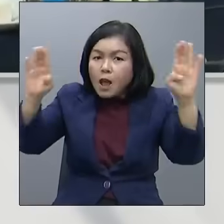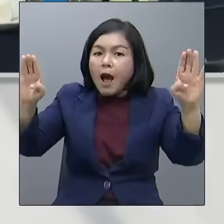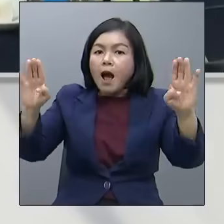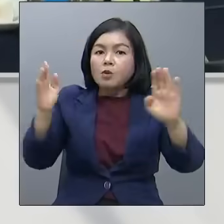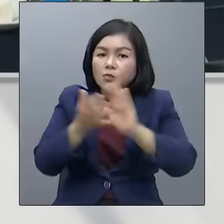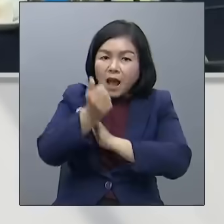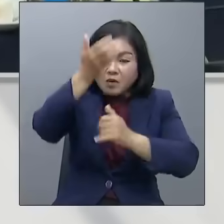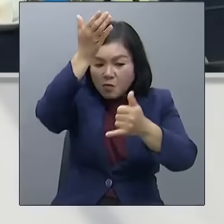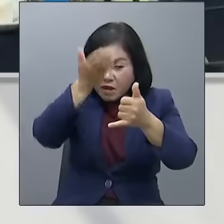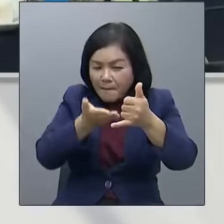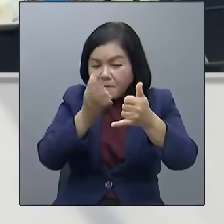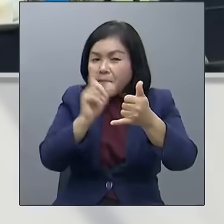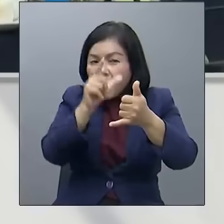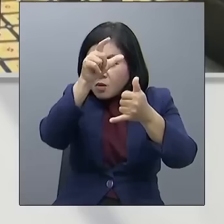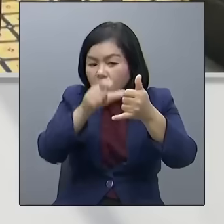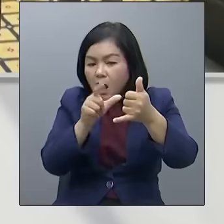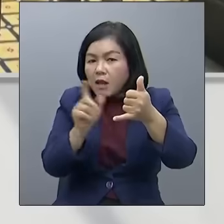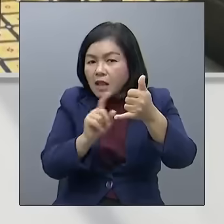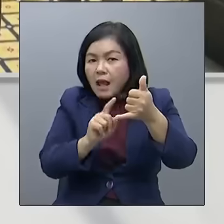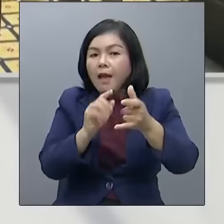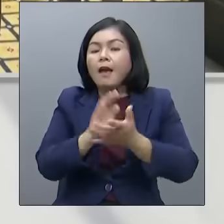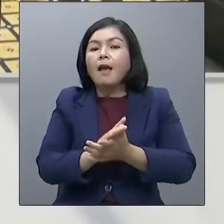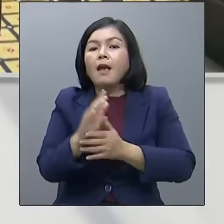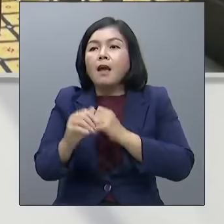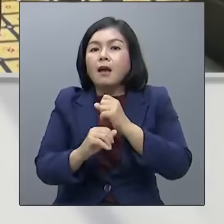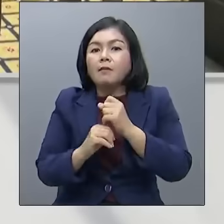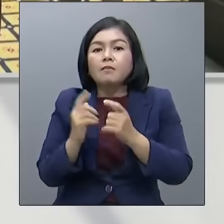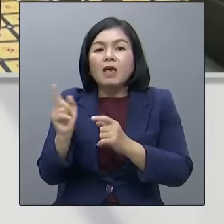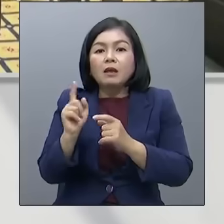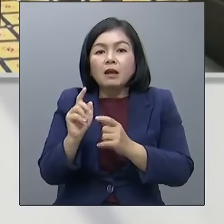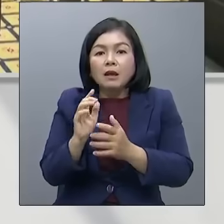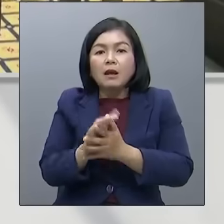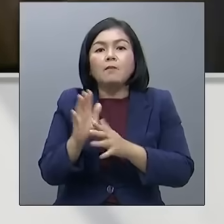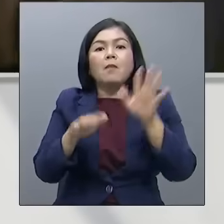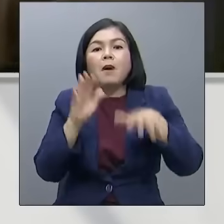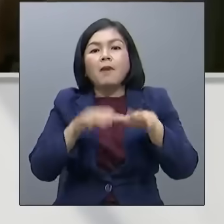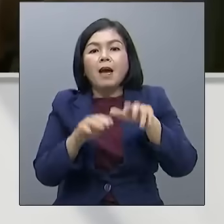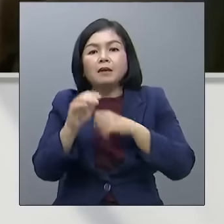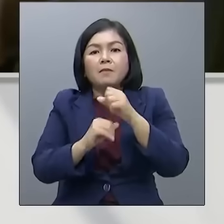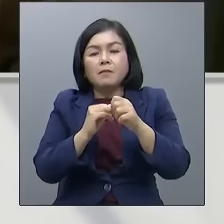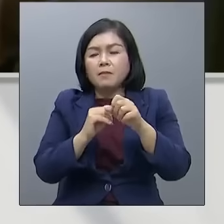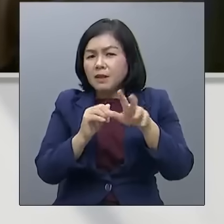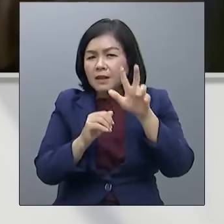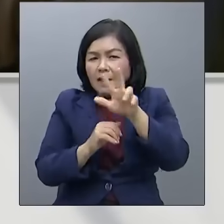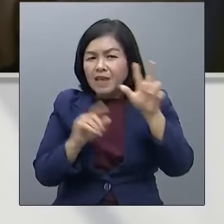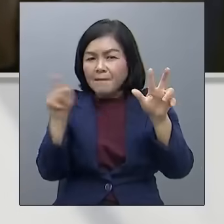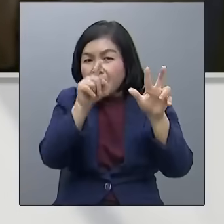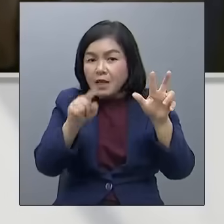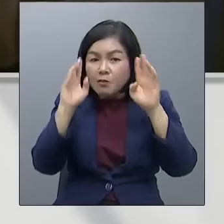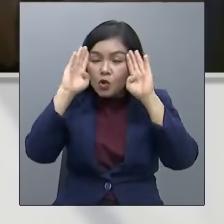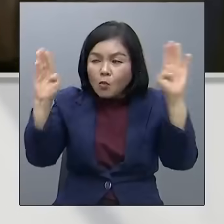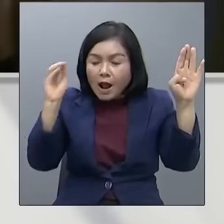ประพฤติซึ่งแต่เดิมเนี่ยอาวุโส33นะคะ 33% ของคะแนนที่จะได้ความรู้ความสาม